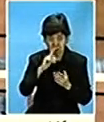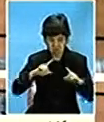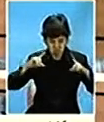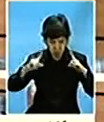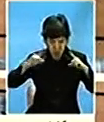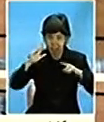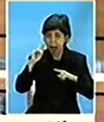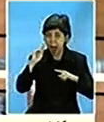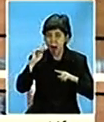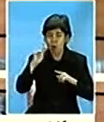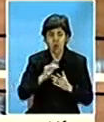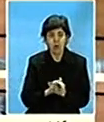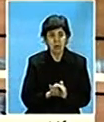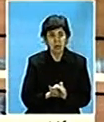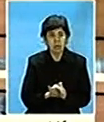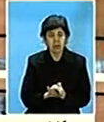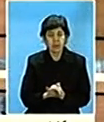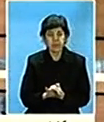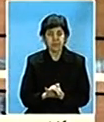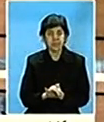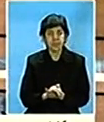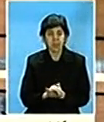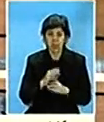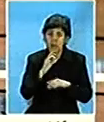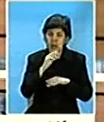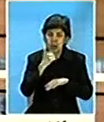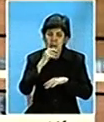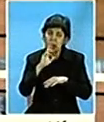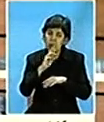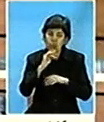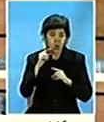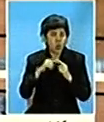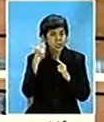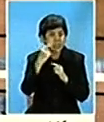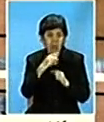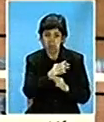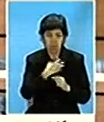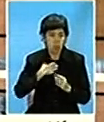พาดหัวข่าวว่างามไส้รัฐมนตรีท่องเที่ยว เบี้ยวพบทูต